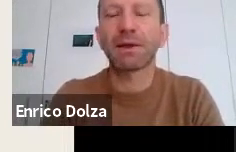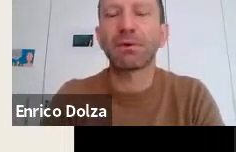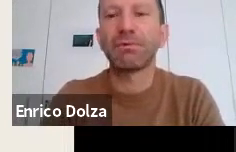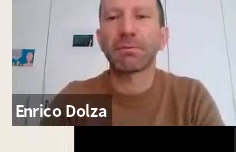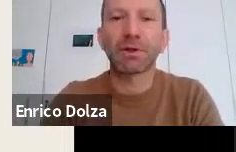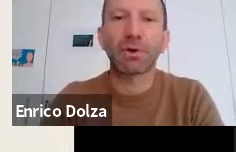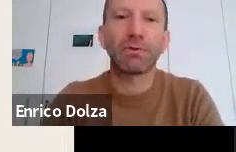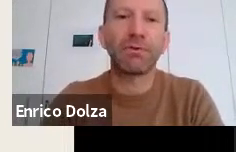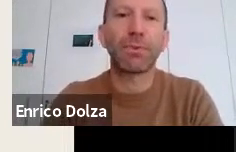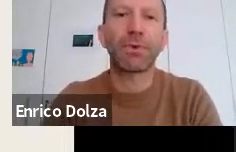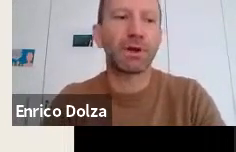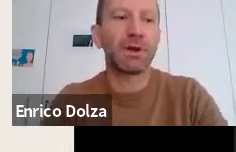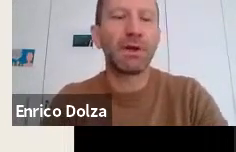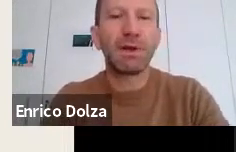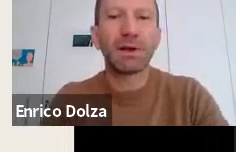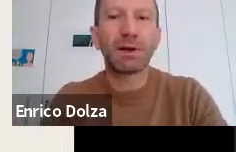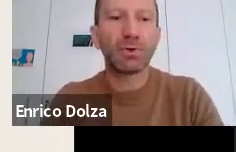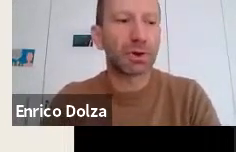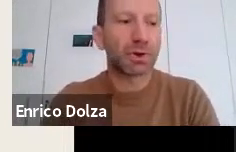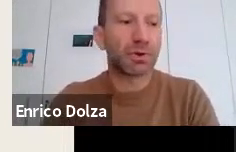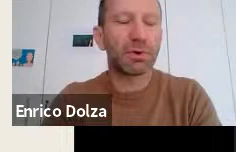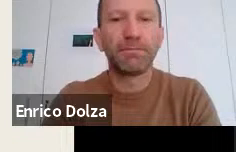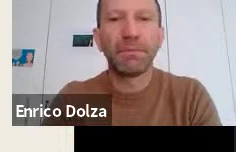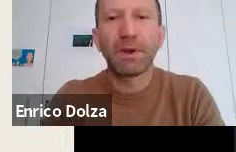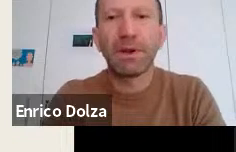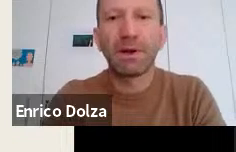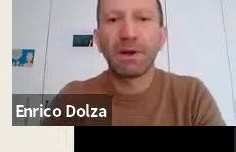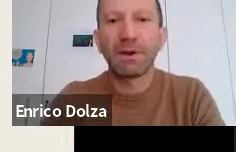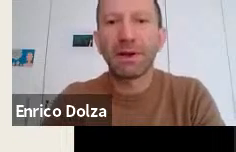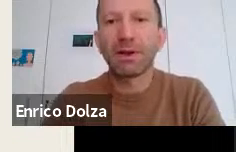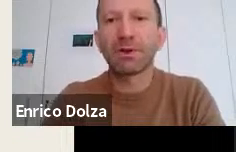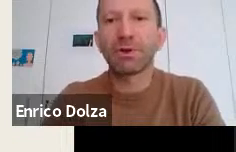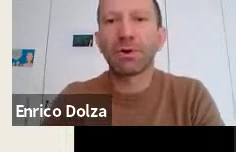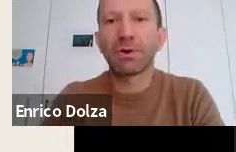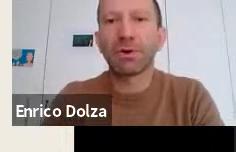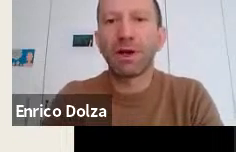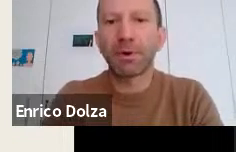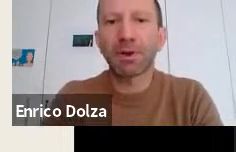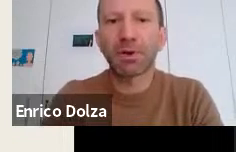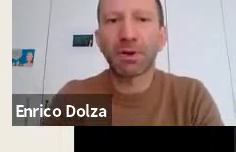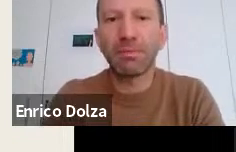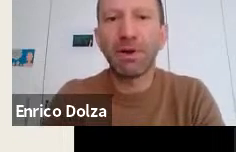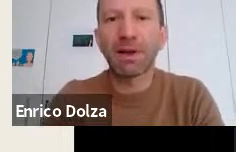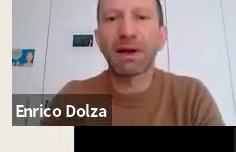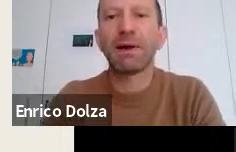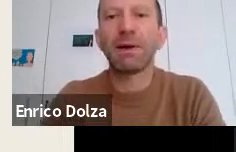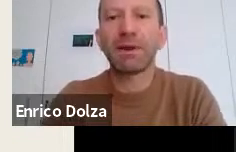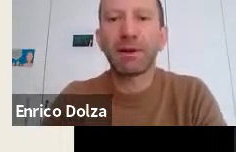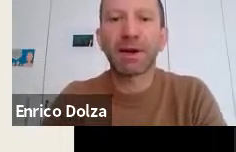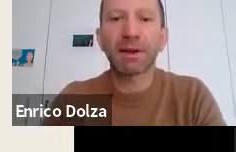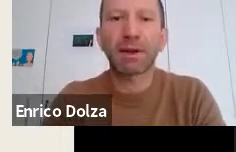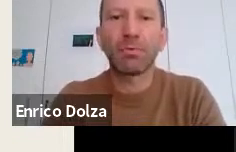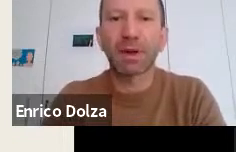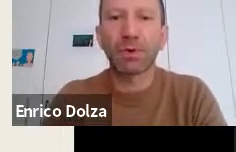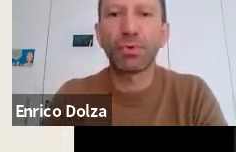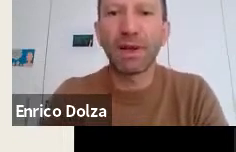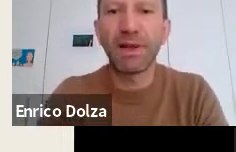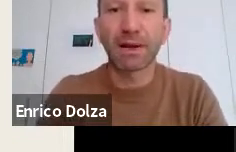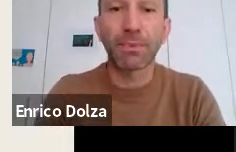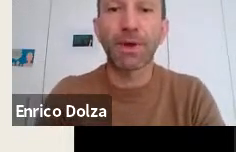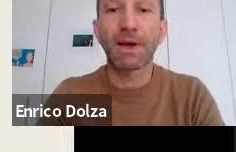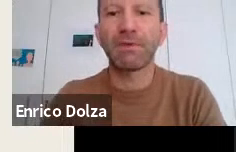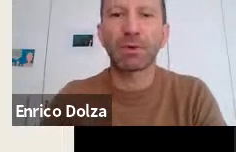che gli stati che hanno firmato la Convenzione riconoscono il diritto delle persone con disabilità a prendere parte su